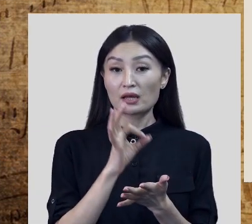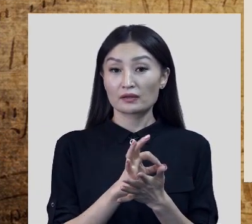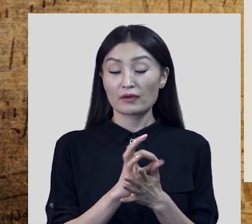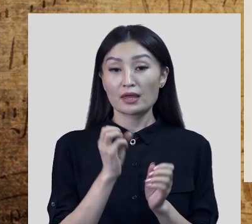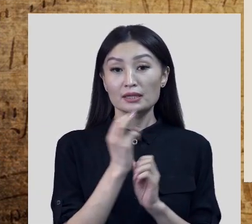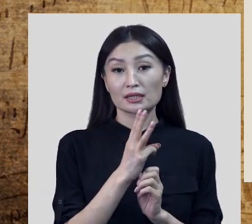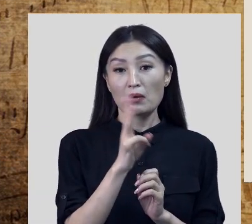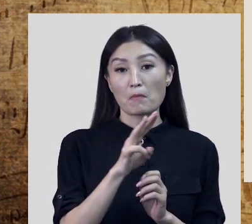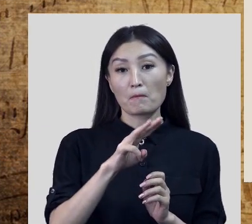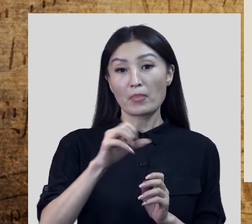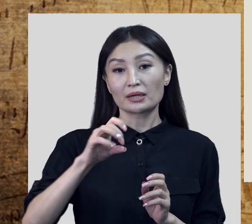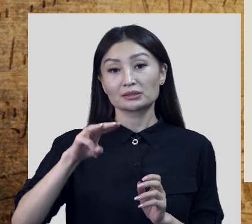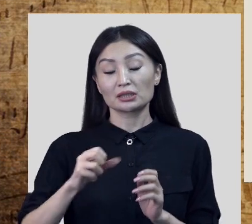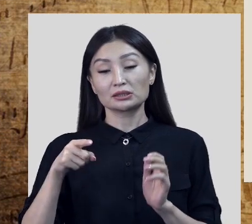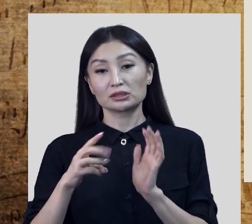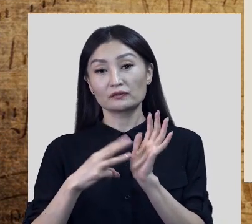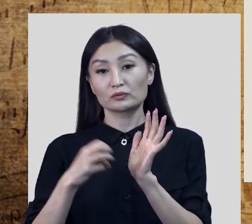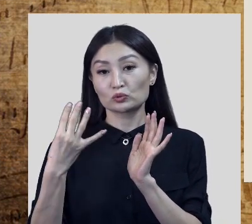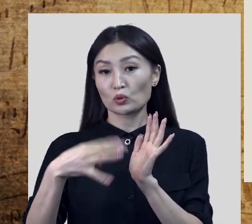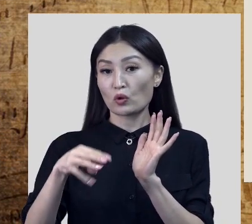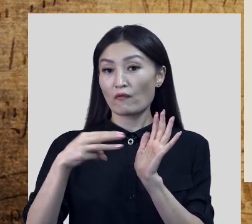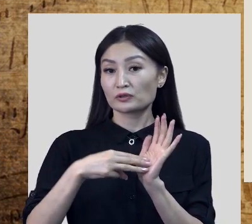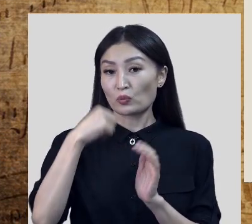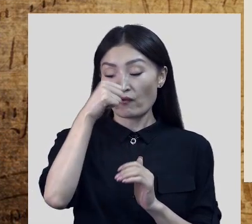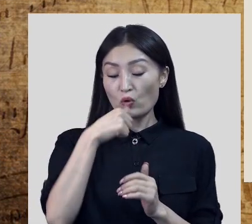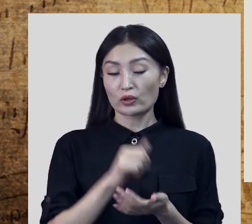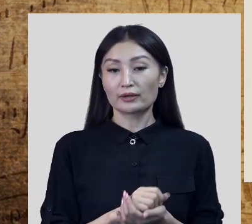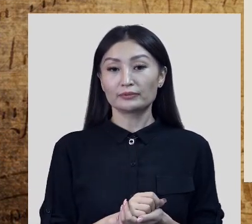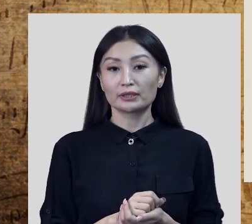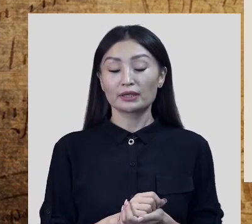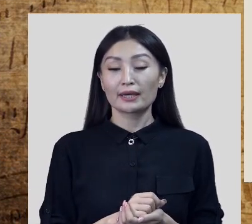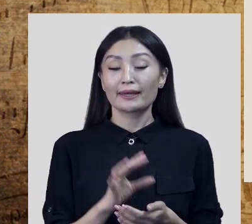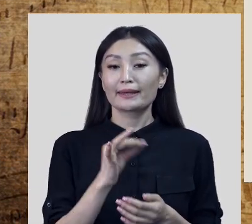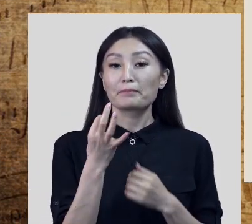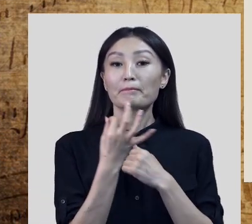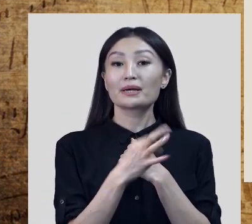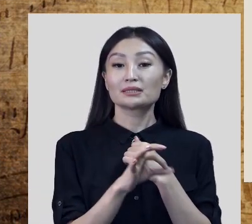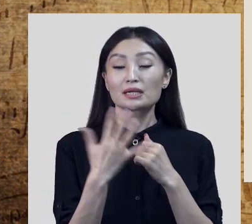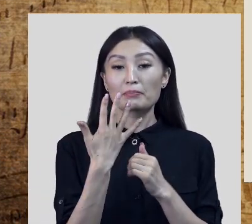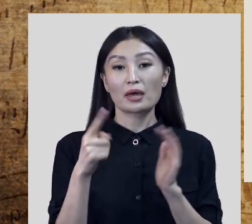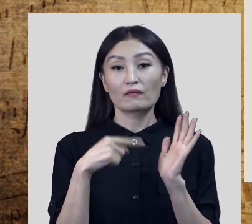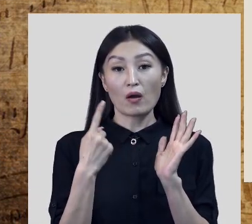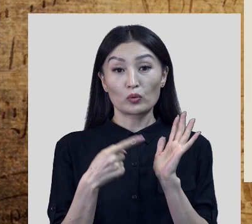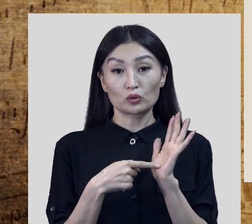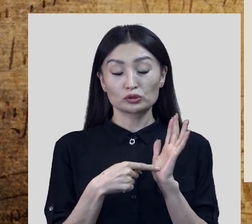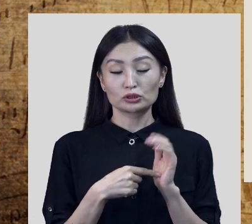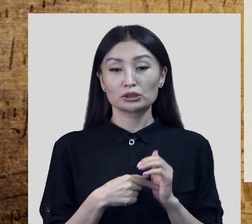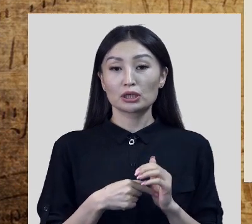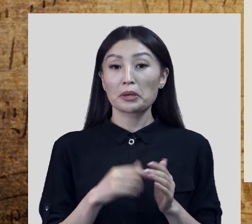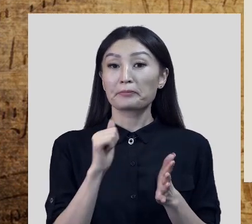13 марта 1848 года и последний пятый вопрос